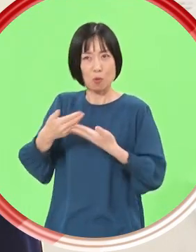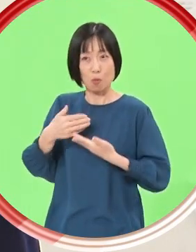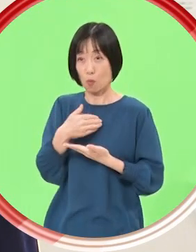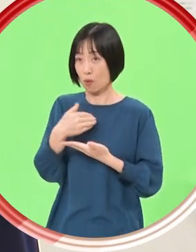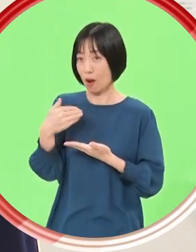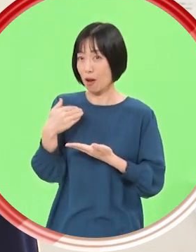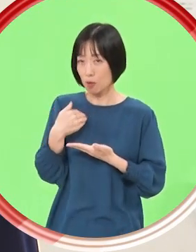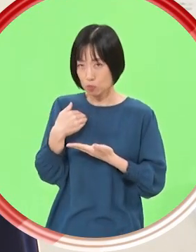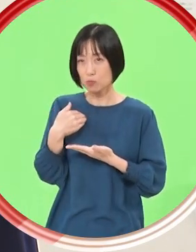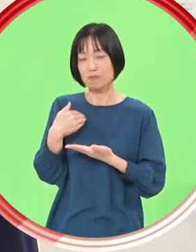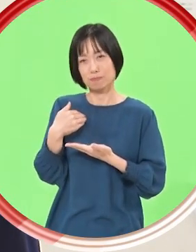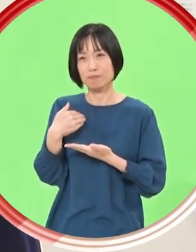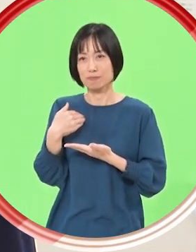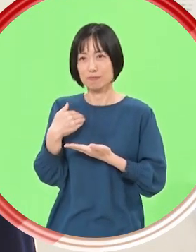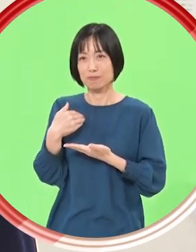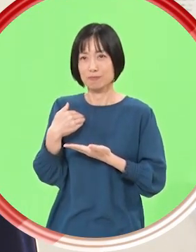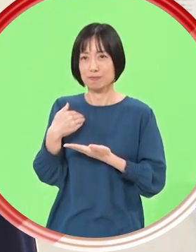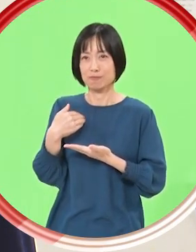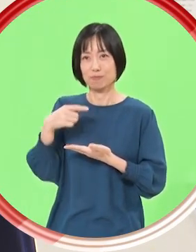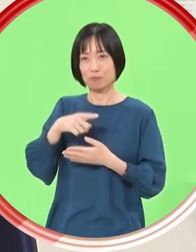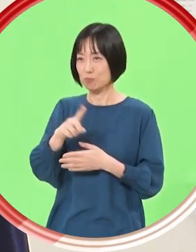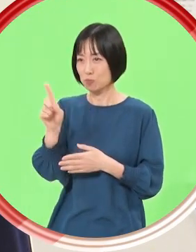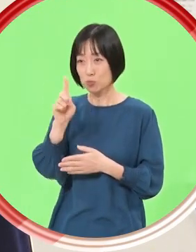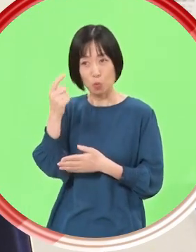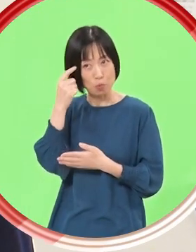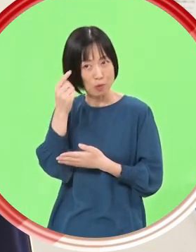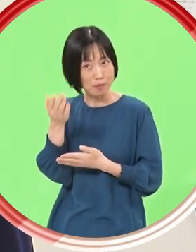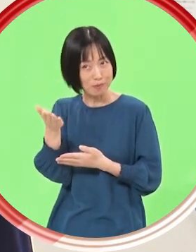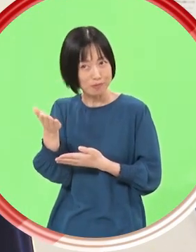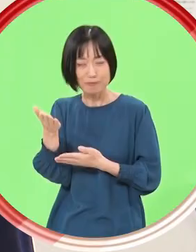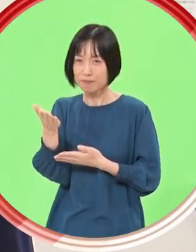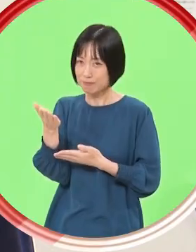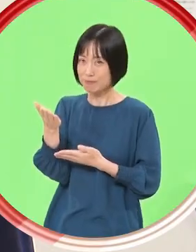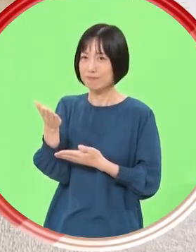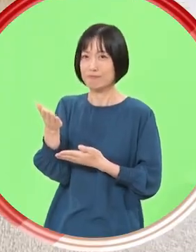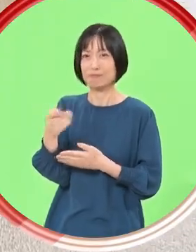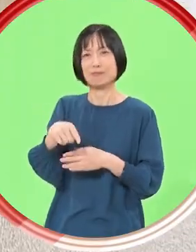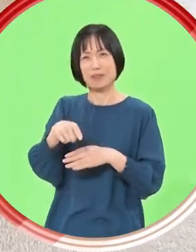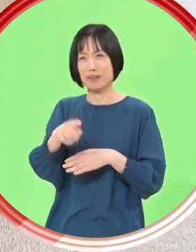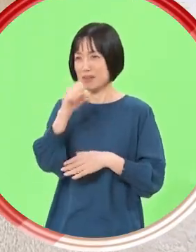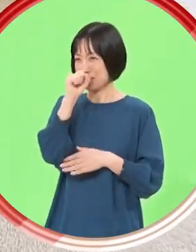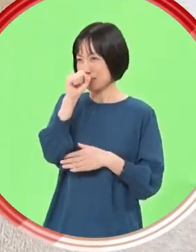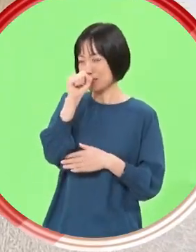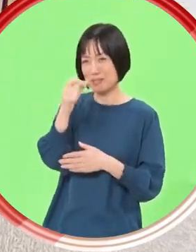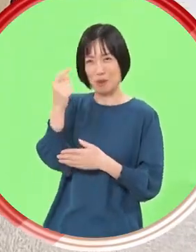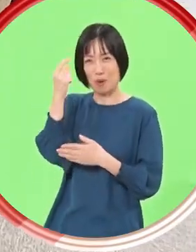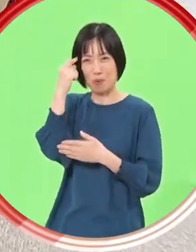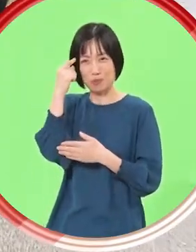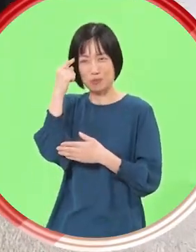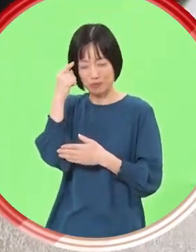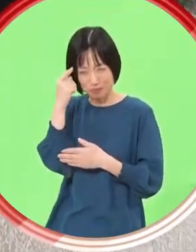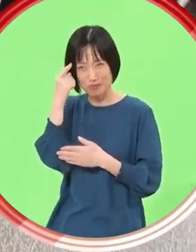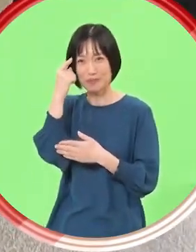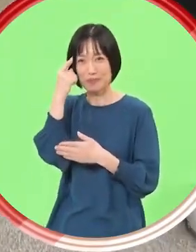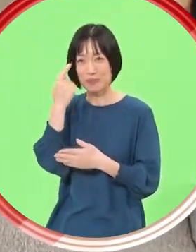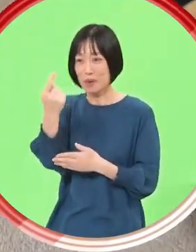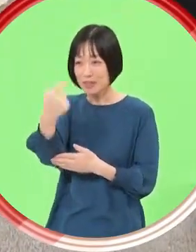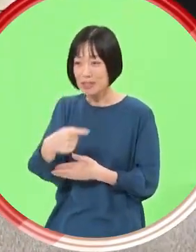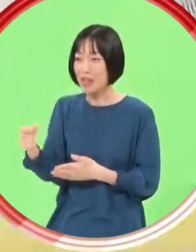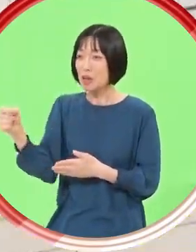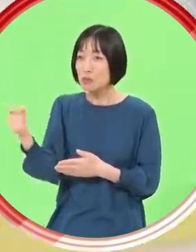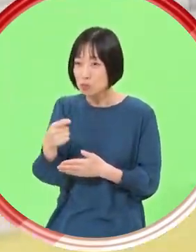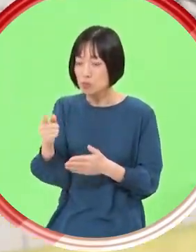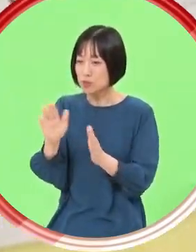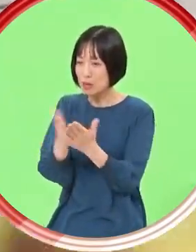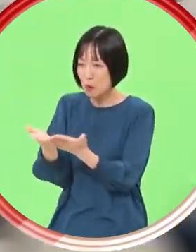うのもこちらに通うともらえるじゃないですか、はいはい、その点に関してはどう思われますか？ それはすごくいいことだと思います